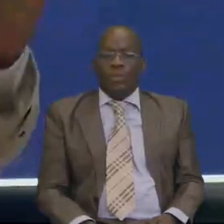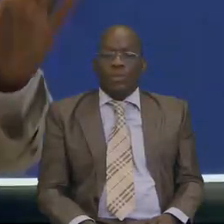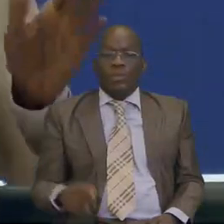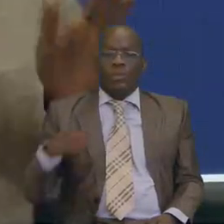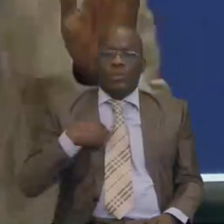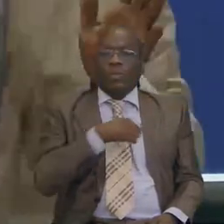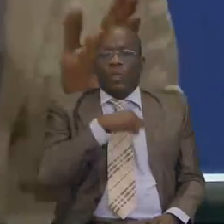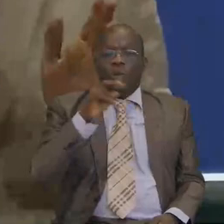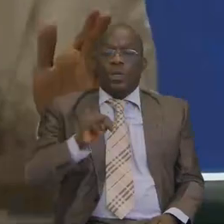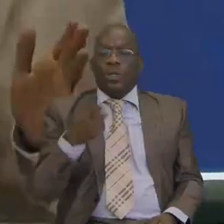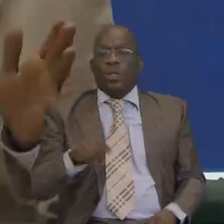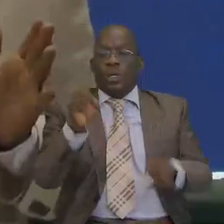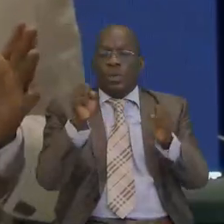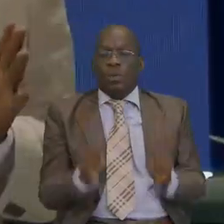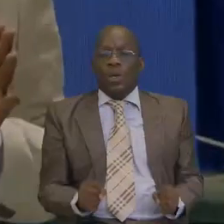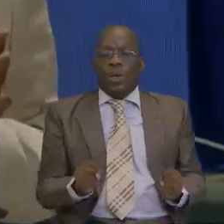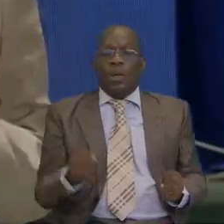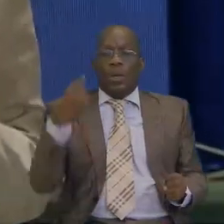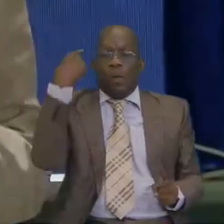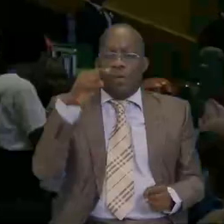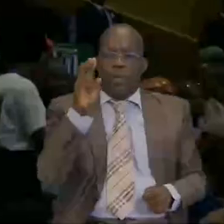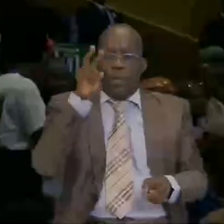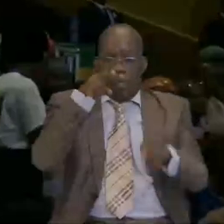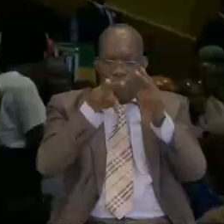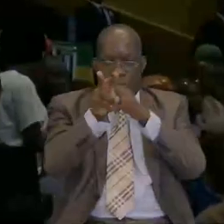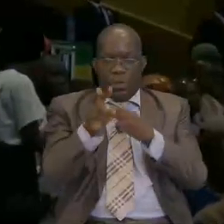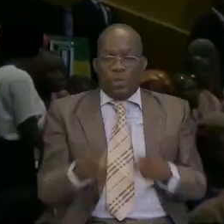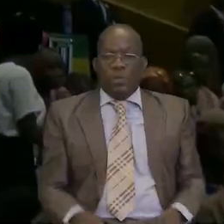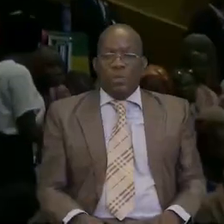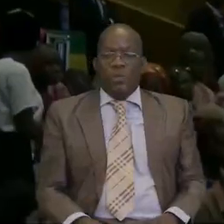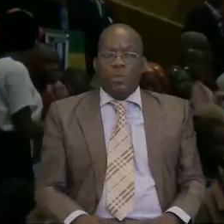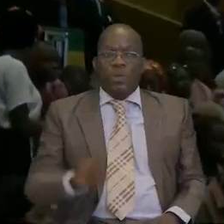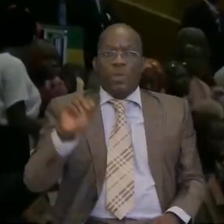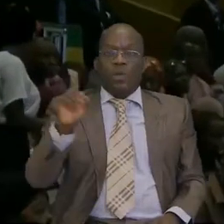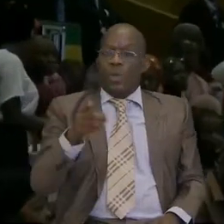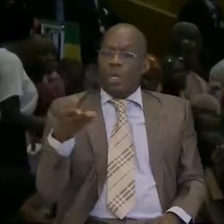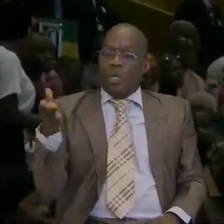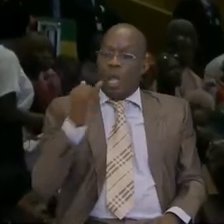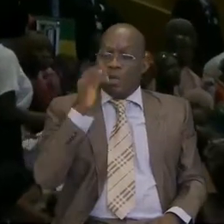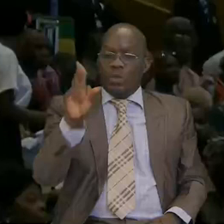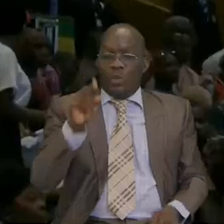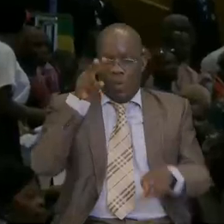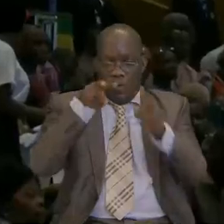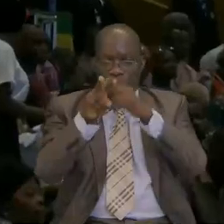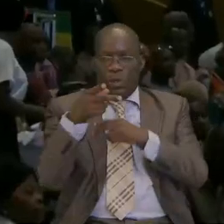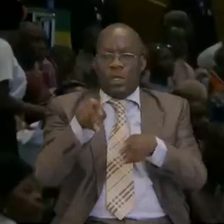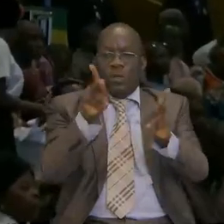Nous avons besoin de la puissance pour la vision. Là, il n'y a pas de vision, le peuple périt.